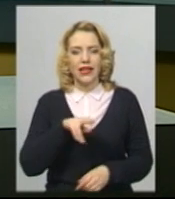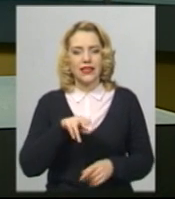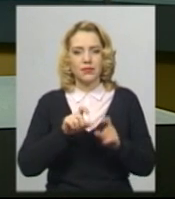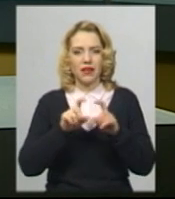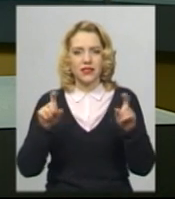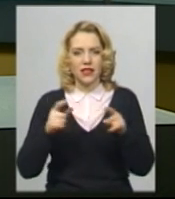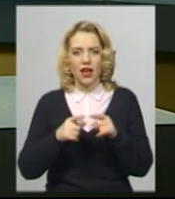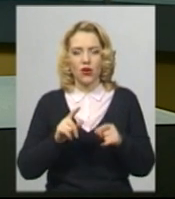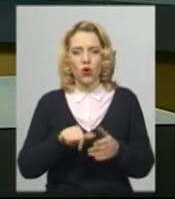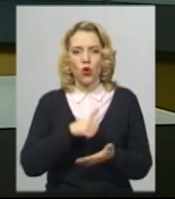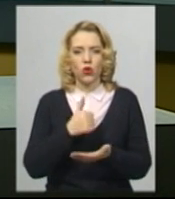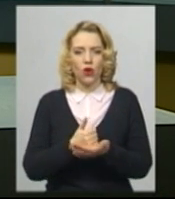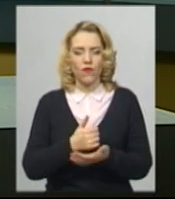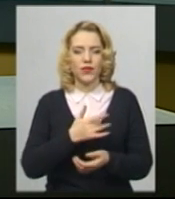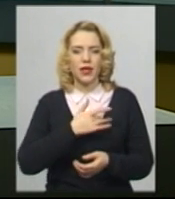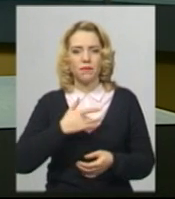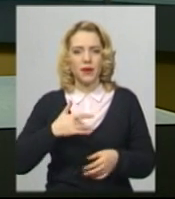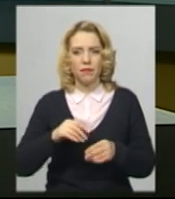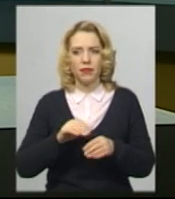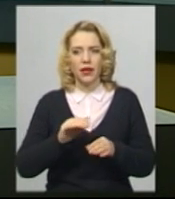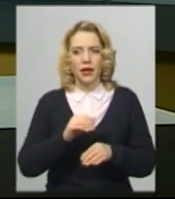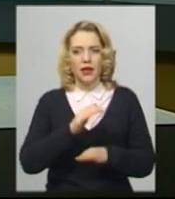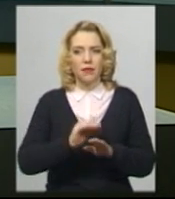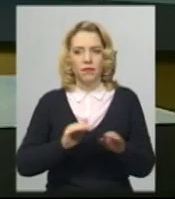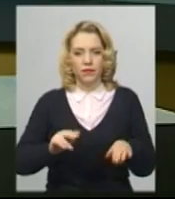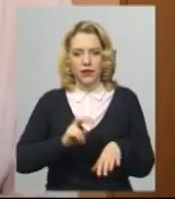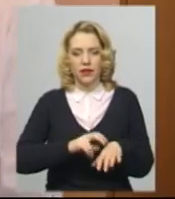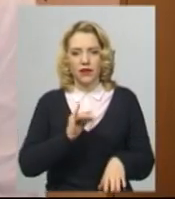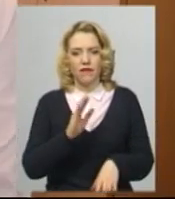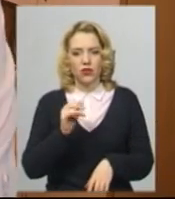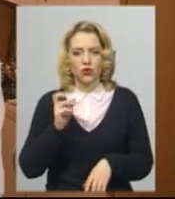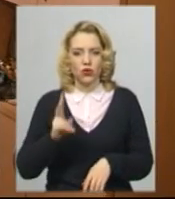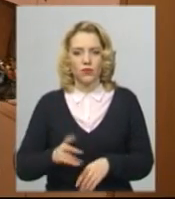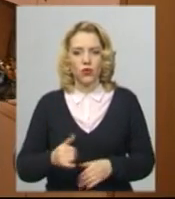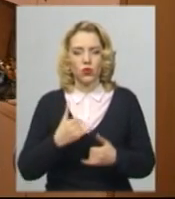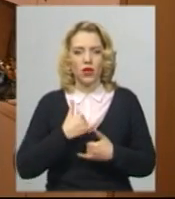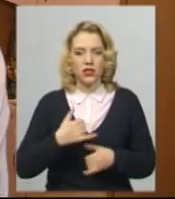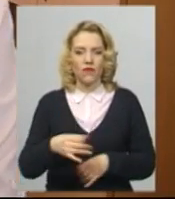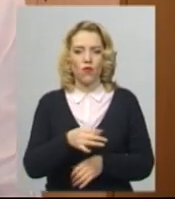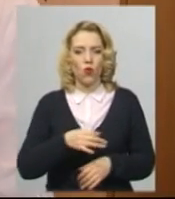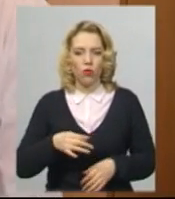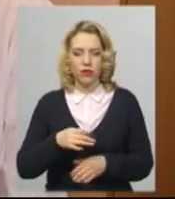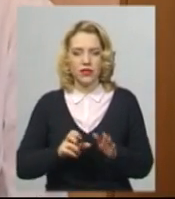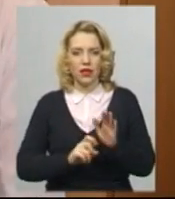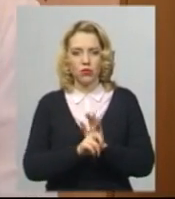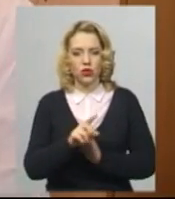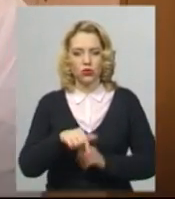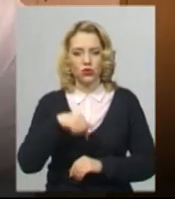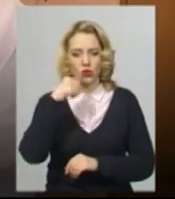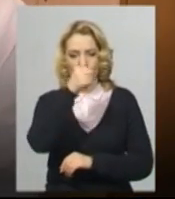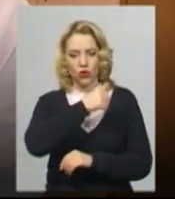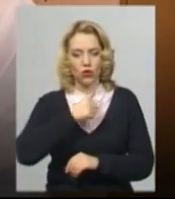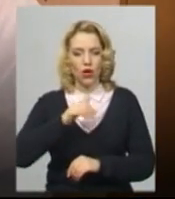головний фтезіопедіатр області Світлана Гейвашчук. В нас в області на початок цього року